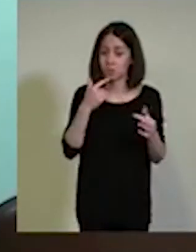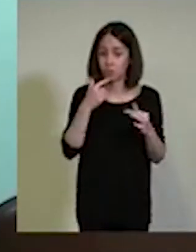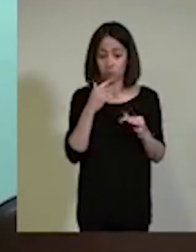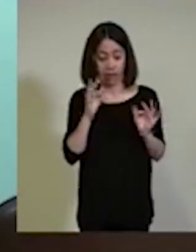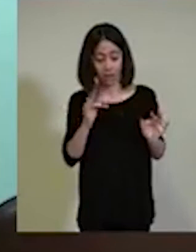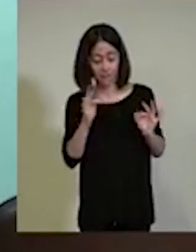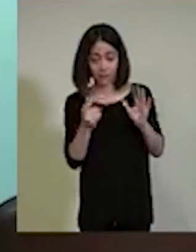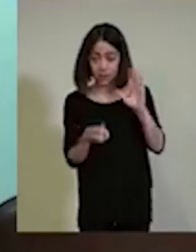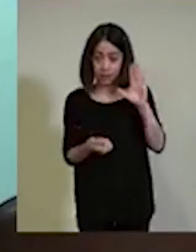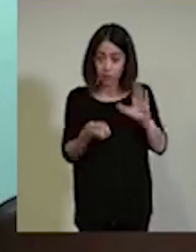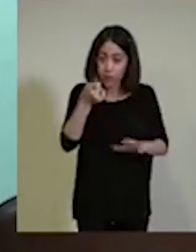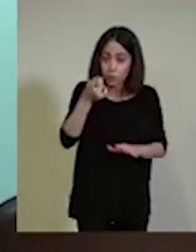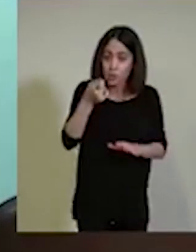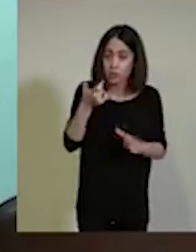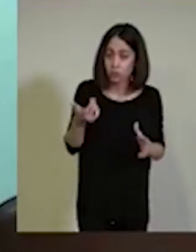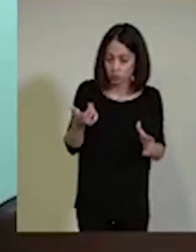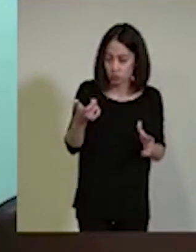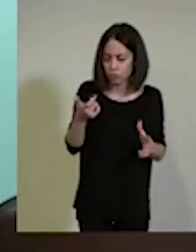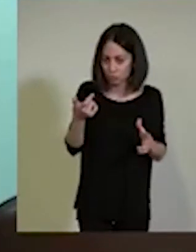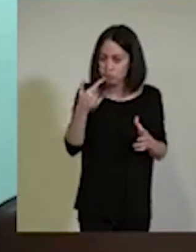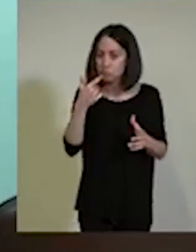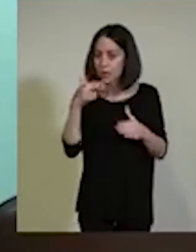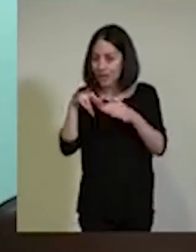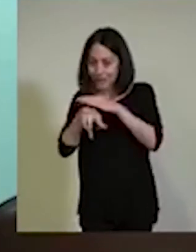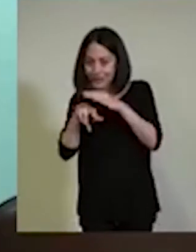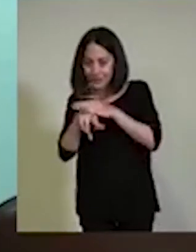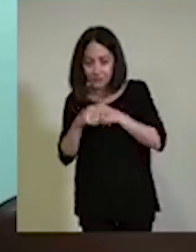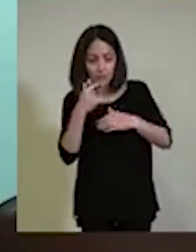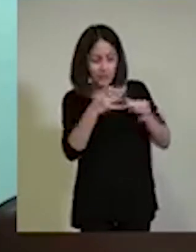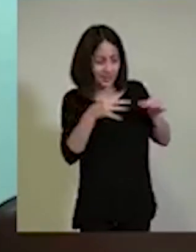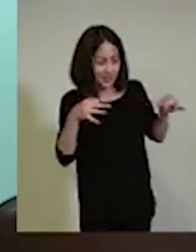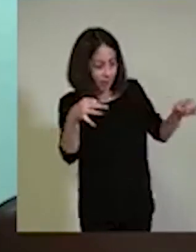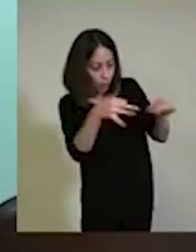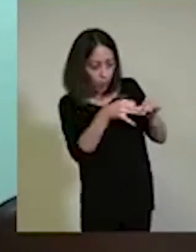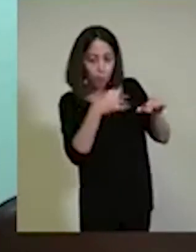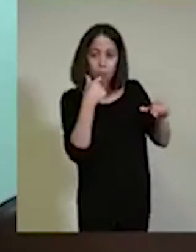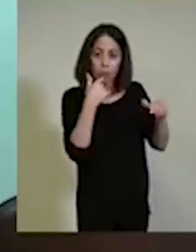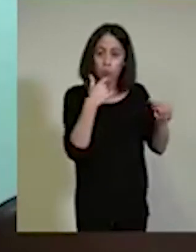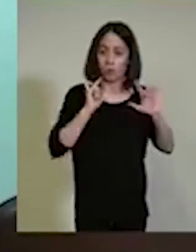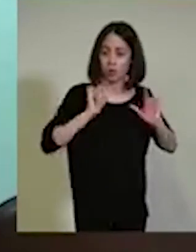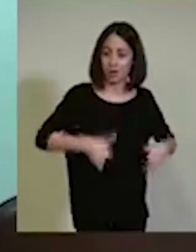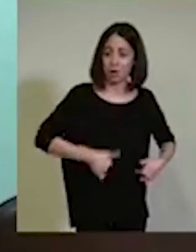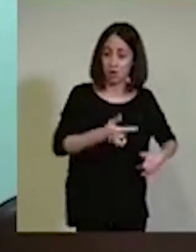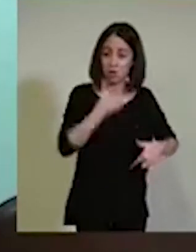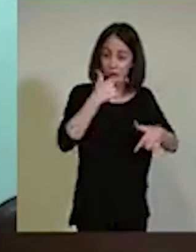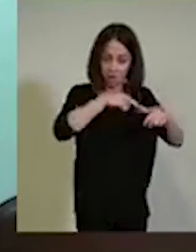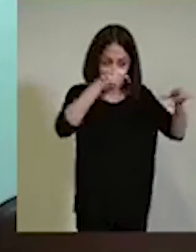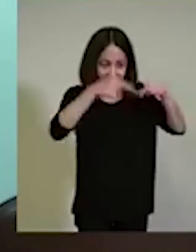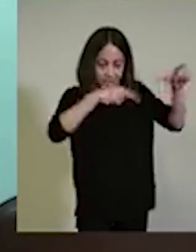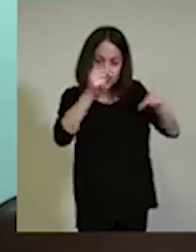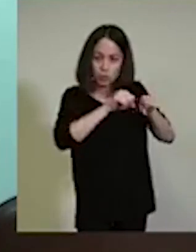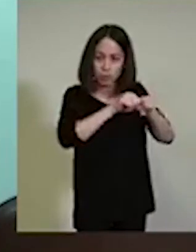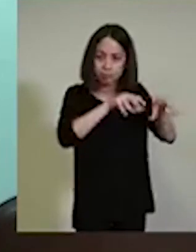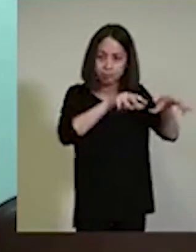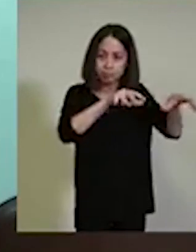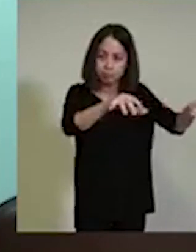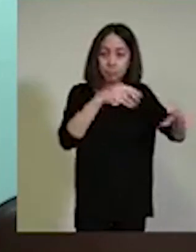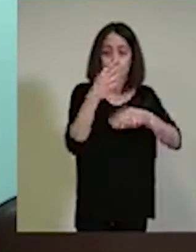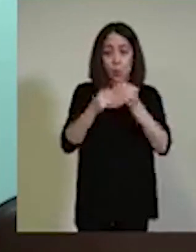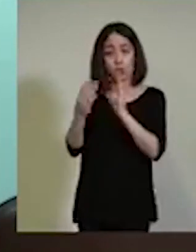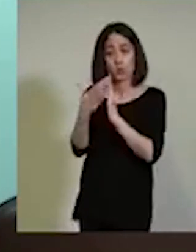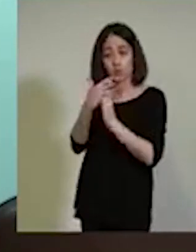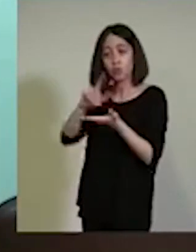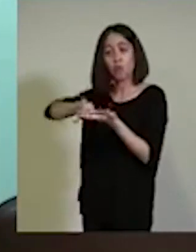d'éducation avec la végétalisation des cours d'école ou encore la création d'un fonds nature et culture. C'est bien sûr aussi